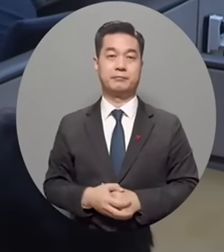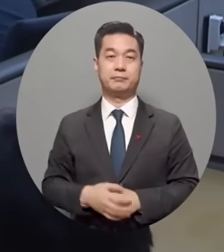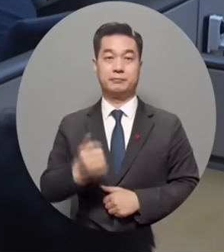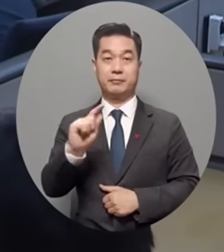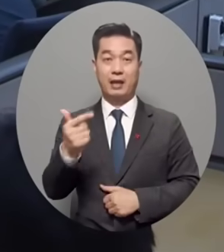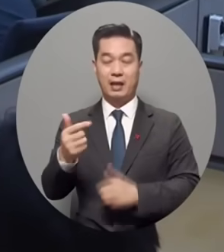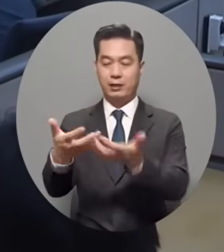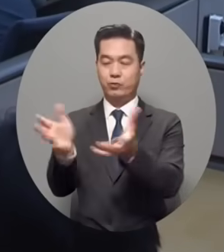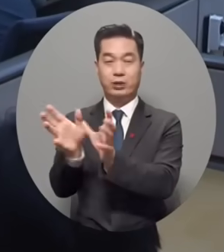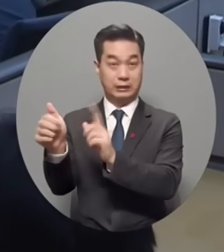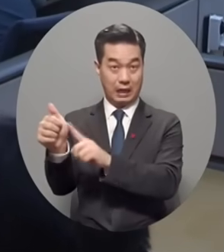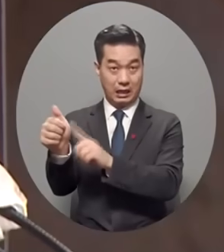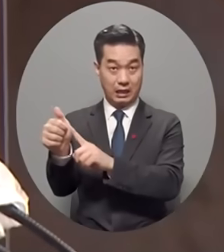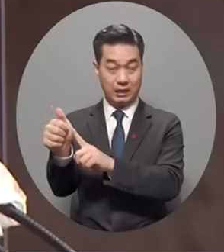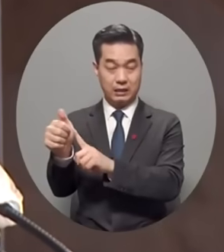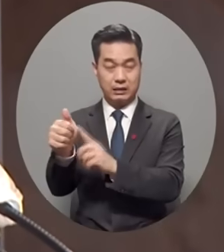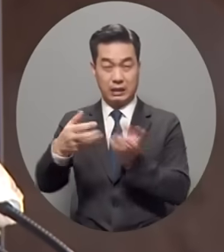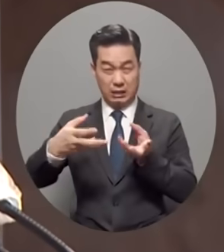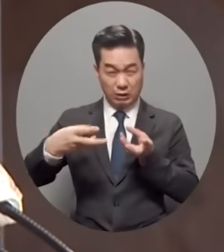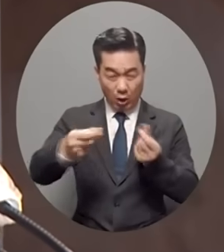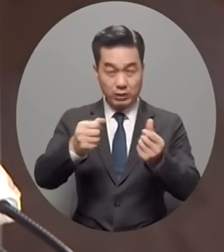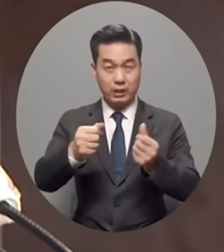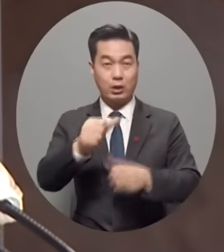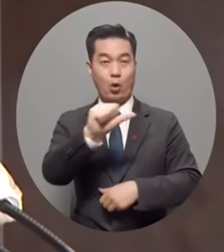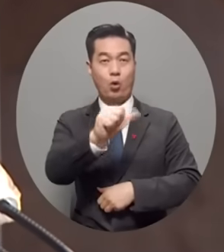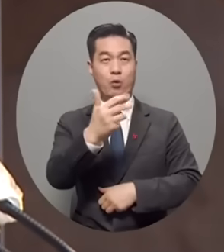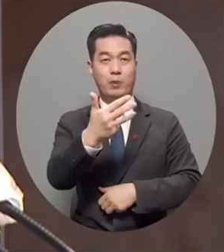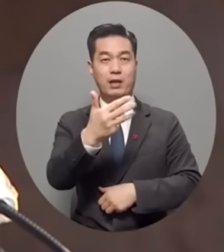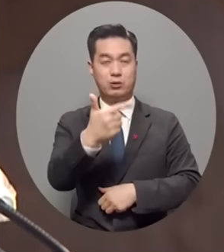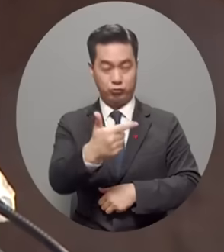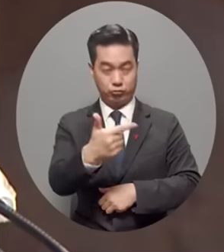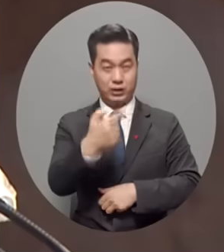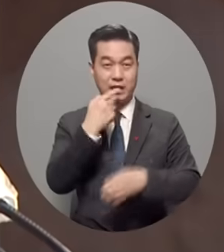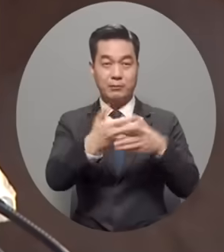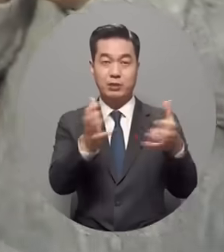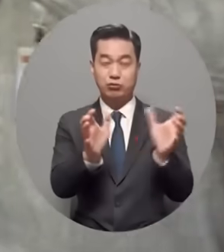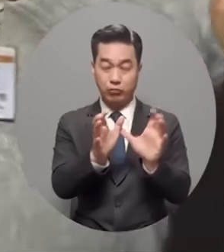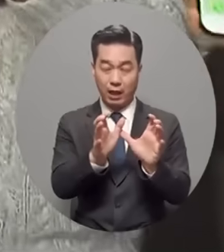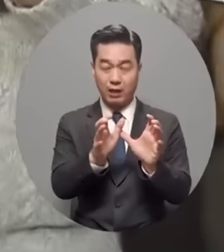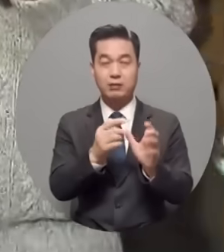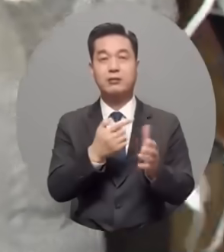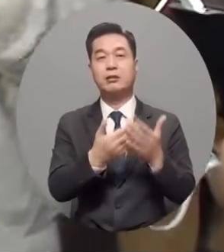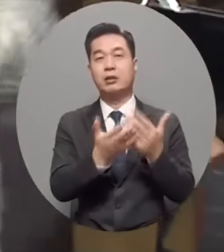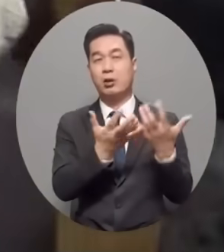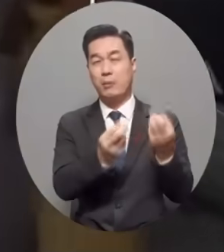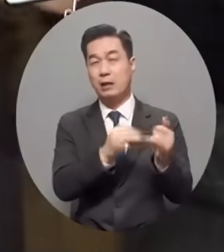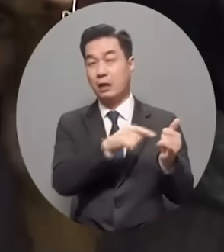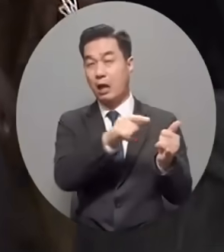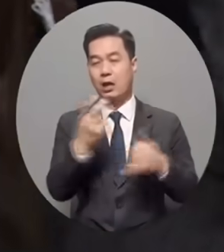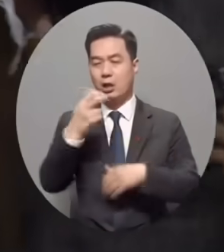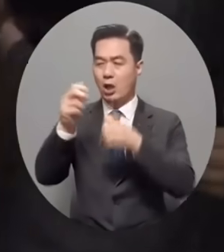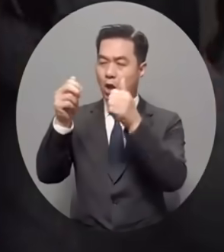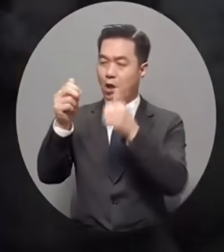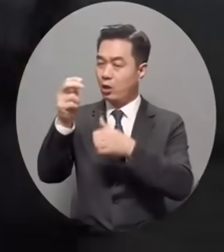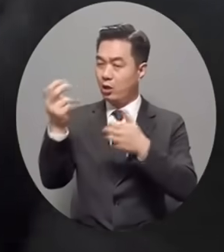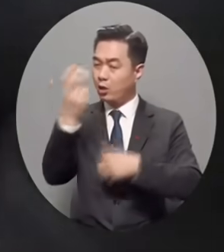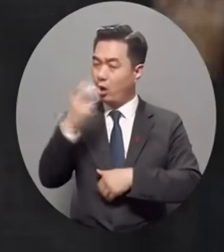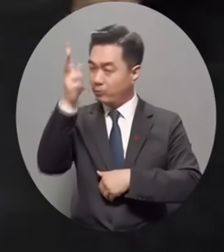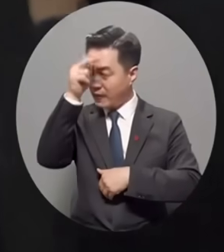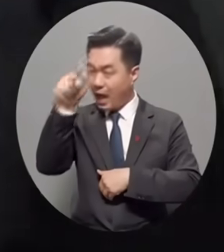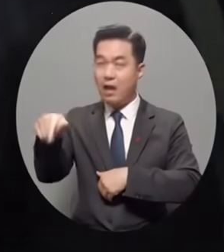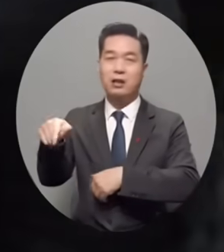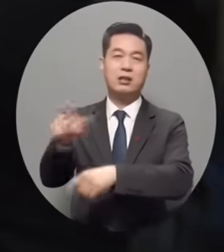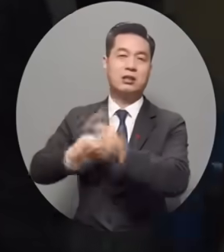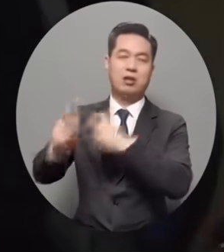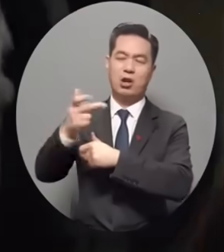위원장에게 청산 대상으로 지목된 586 민주당 중진들은 검찰 특권이 더 문제라고 쏘아붙였습니다. 임종석